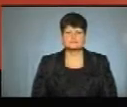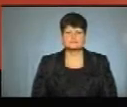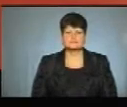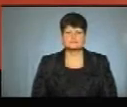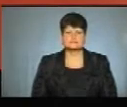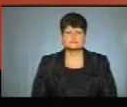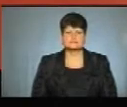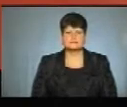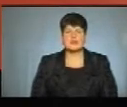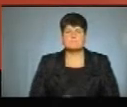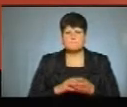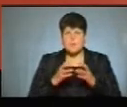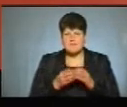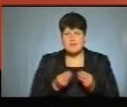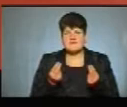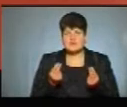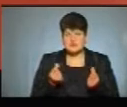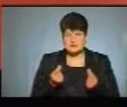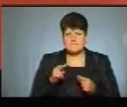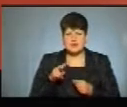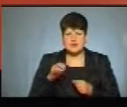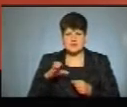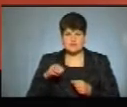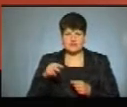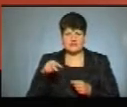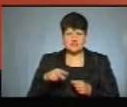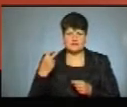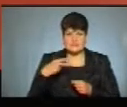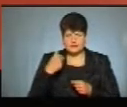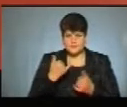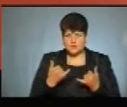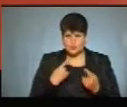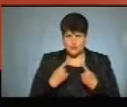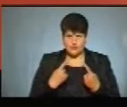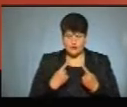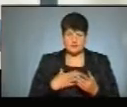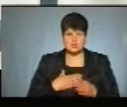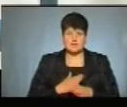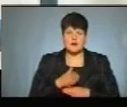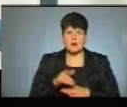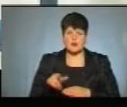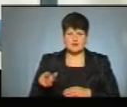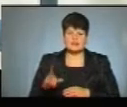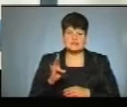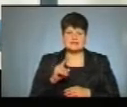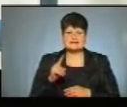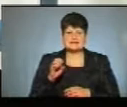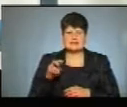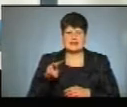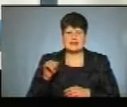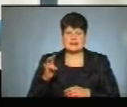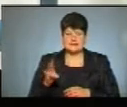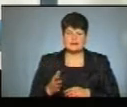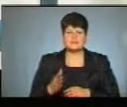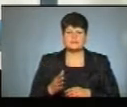Отож, про проблему фінансування пласту у 2020 році сьогодні говоримо разом із нашими гостями. А це Назар Зелінка, голова Тернопільської